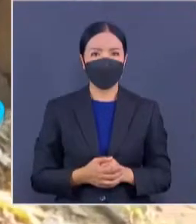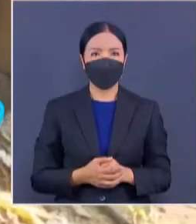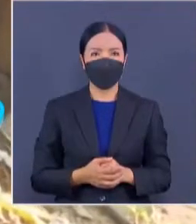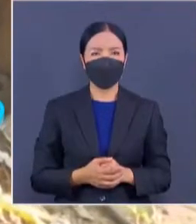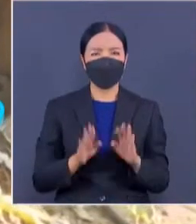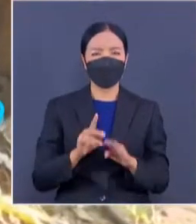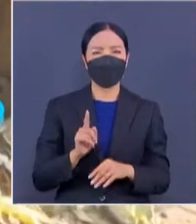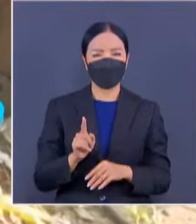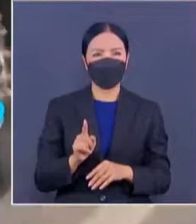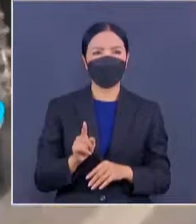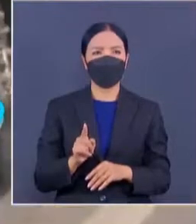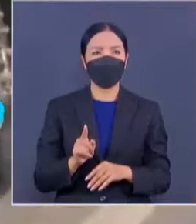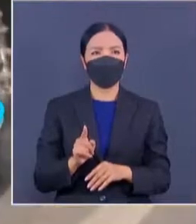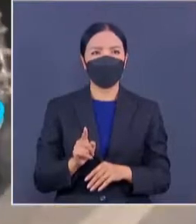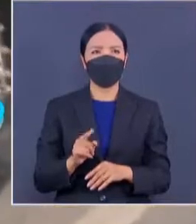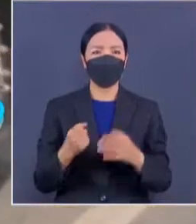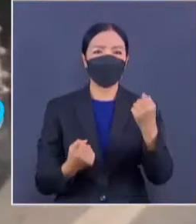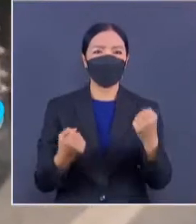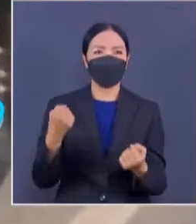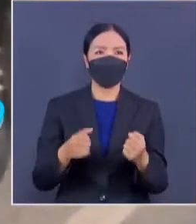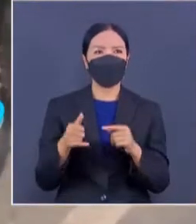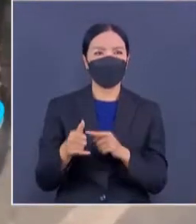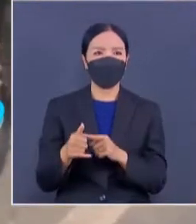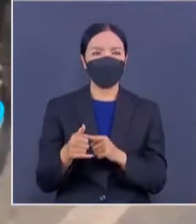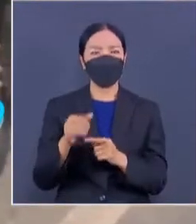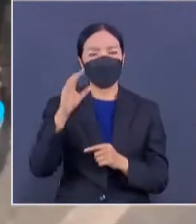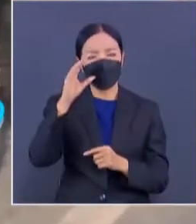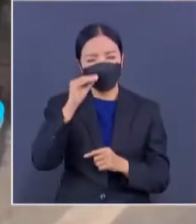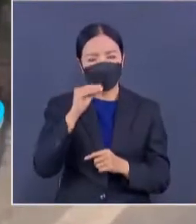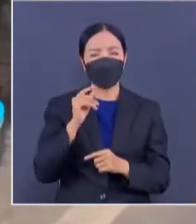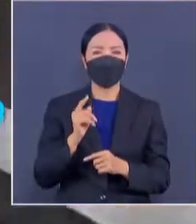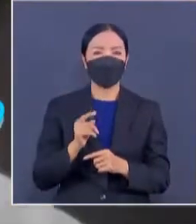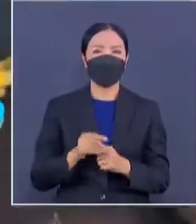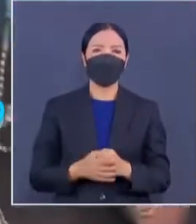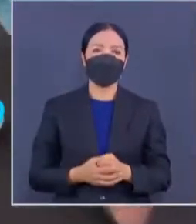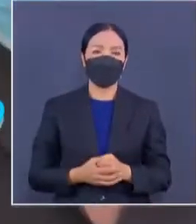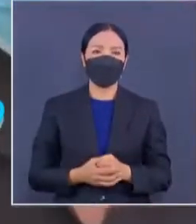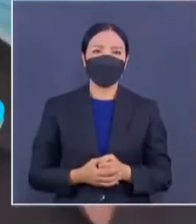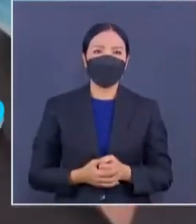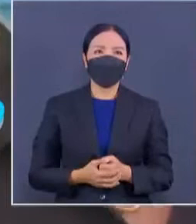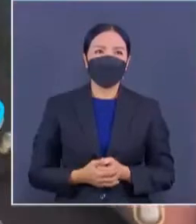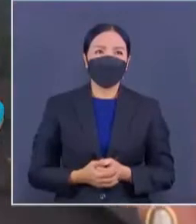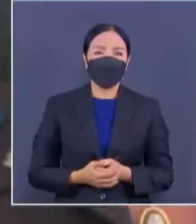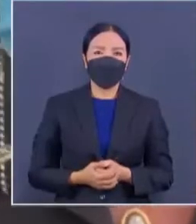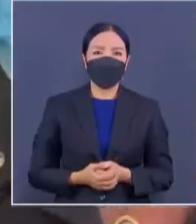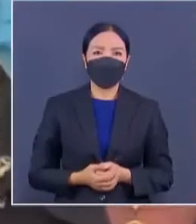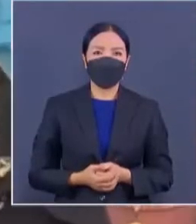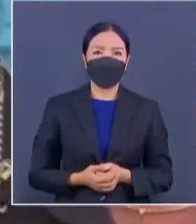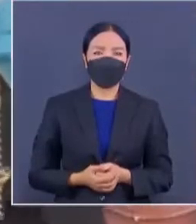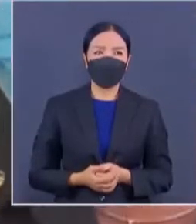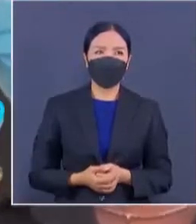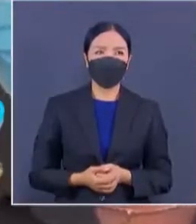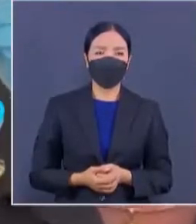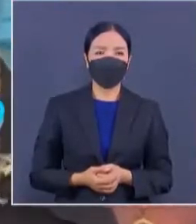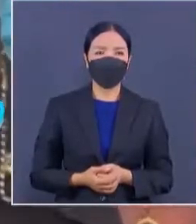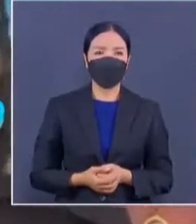าลักษณะแบบนี้เนี่ยเกิดมาจากคนขับอาจมีอาการหลับใน จากที่ดูคลิปดูการเกิด